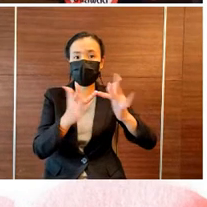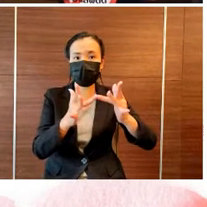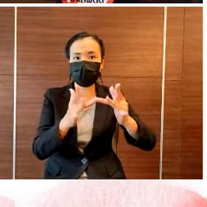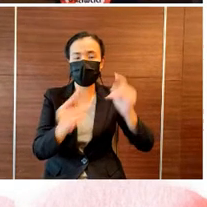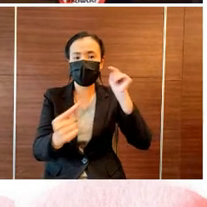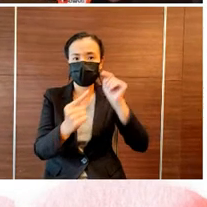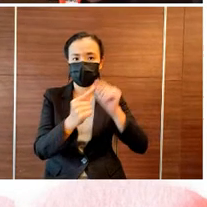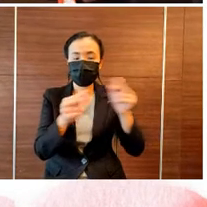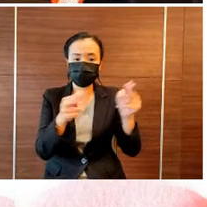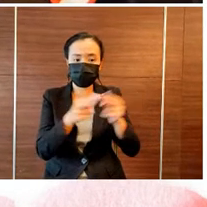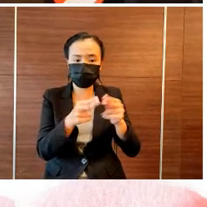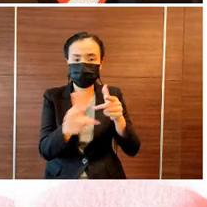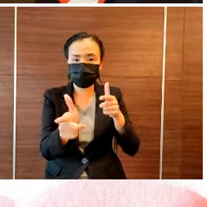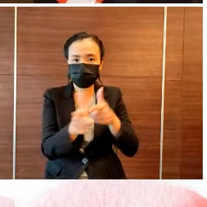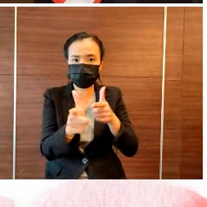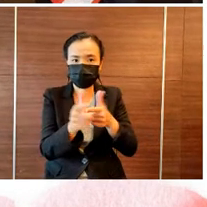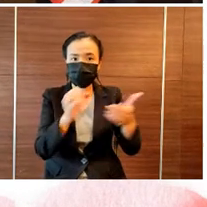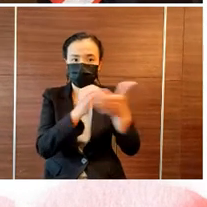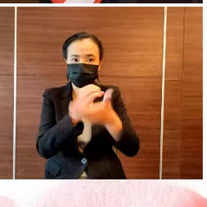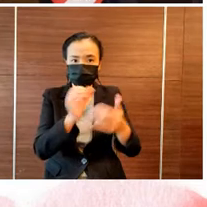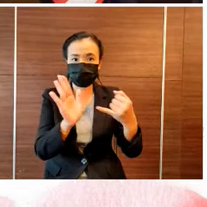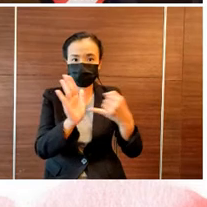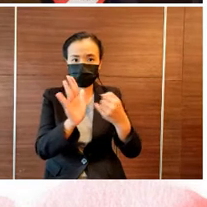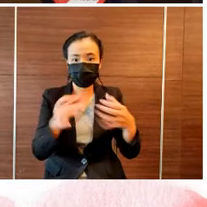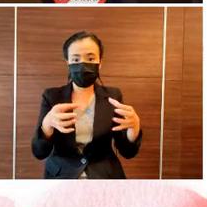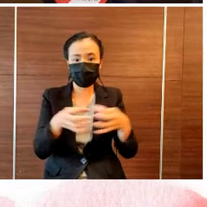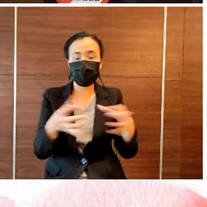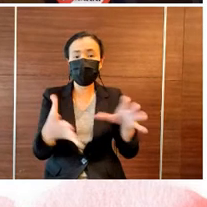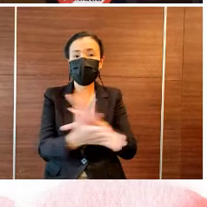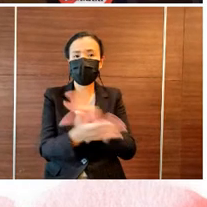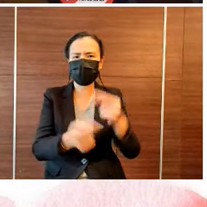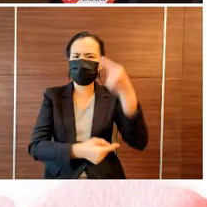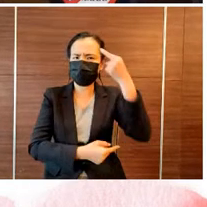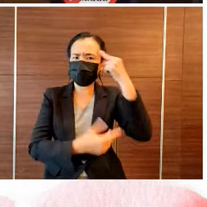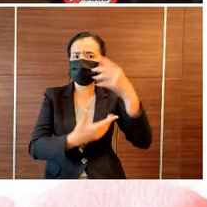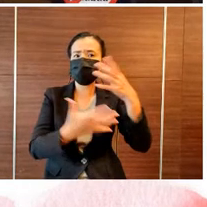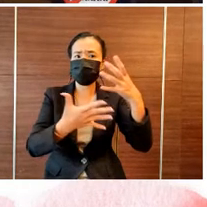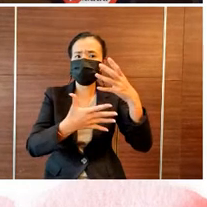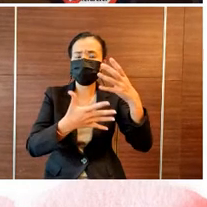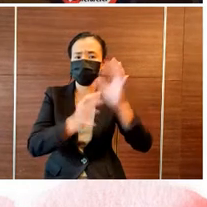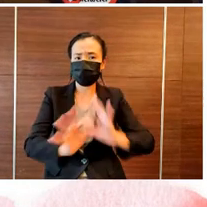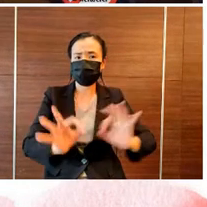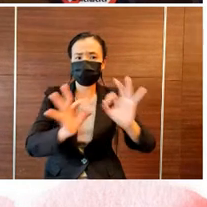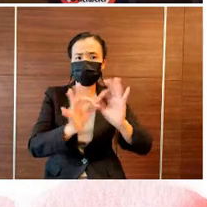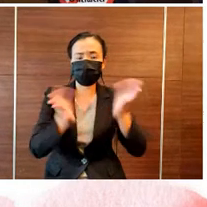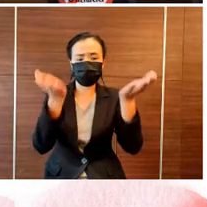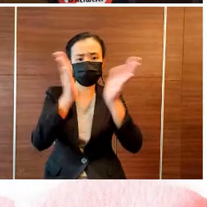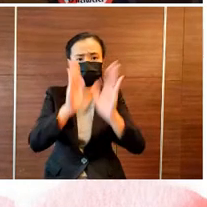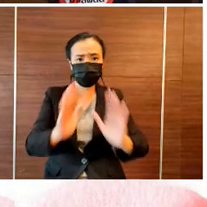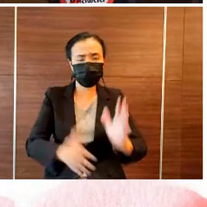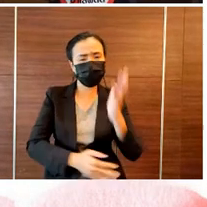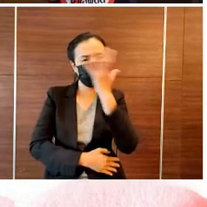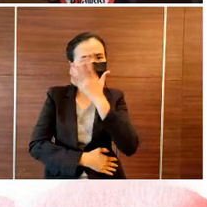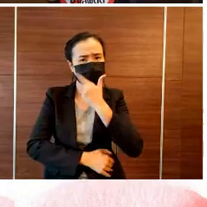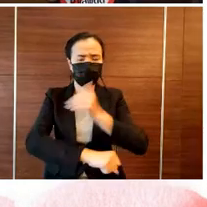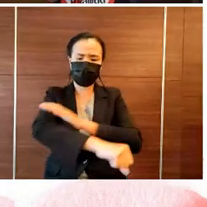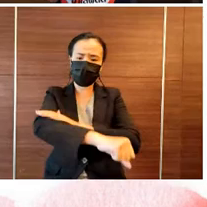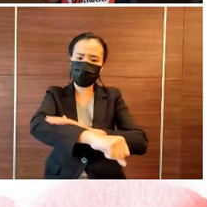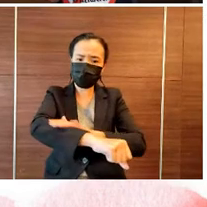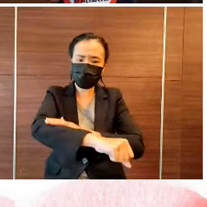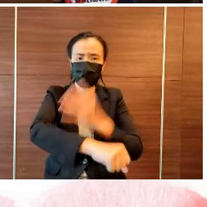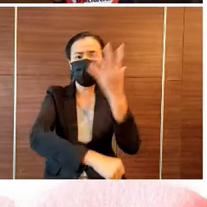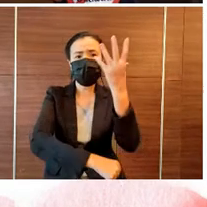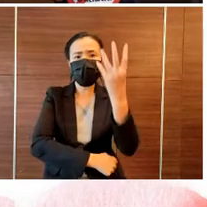เซ็กได้ง่ายนะคะวัฒนธรรมในกลุ่ม MSM ที่มักให้ความสำคัญกับรูปลักษณ์หน้าตาและหุ่นเนาะอันนี้เมื่อกี้ที่จ๋าบอกไปแล้วนะ